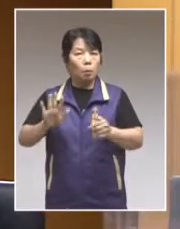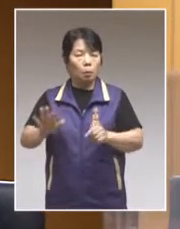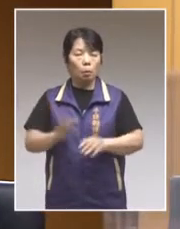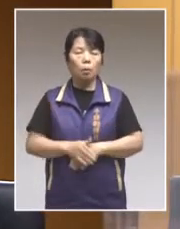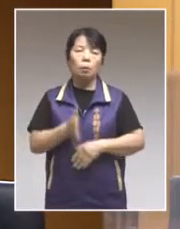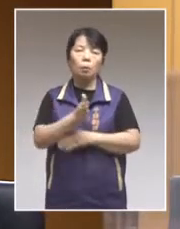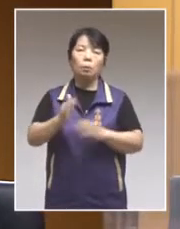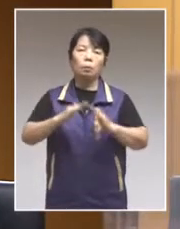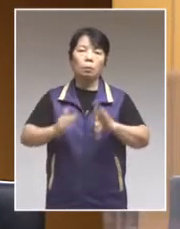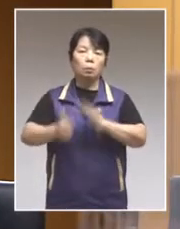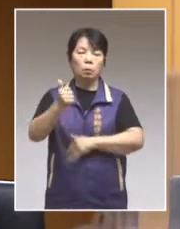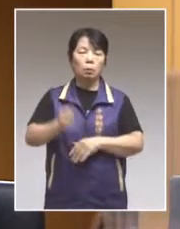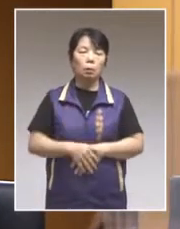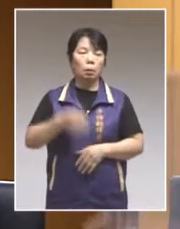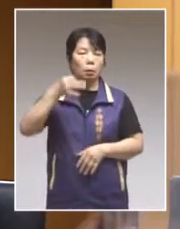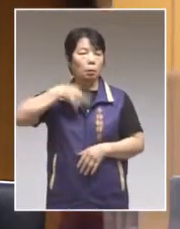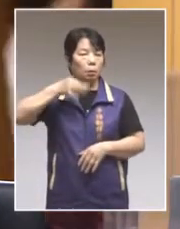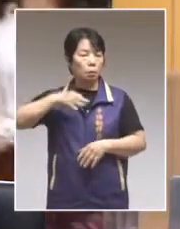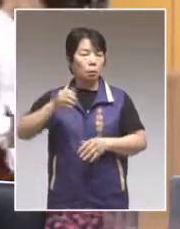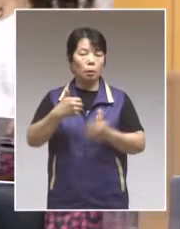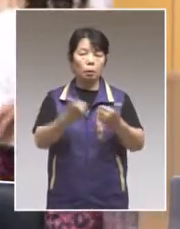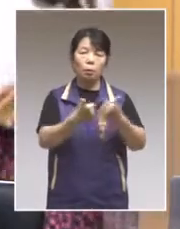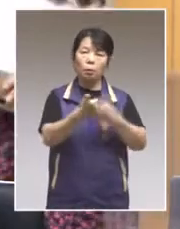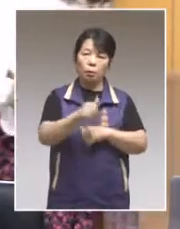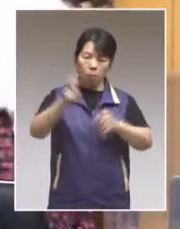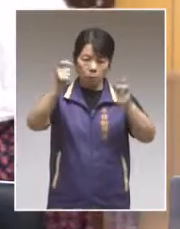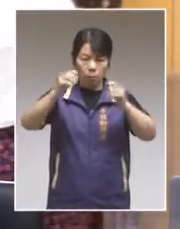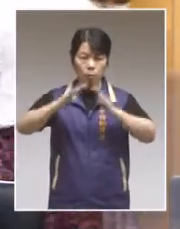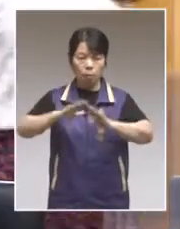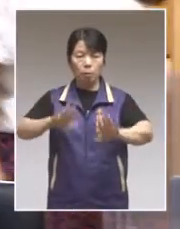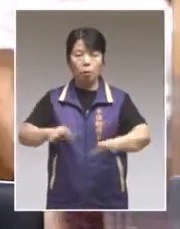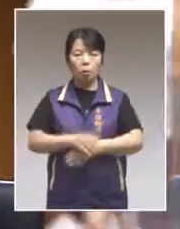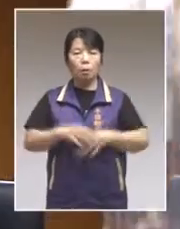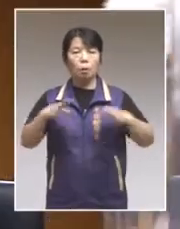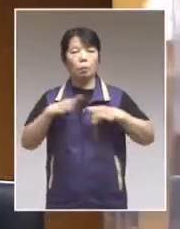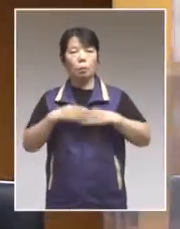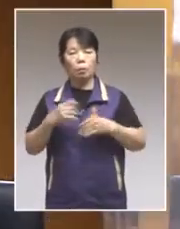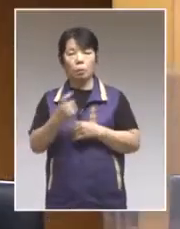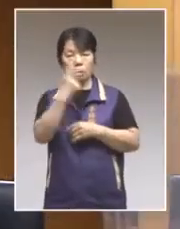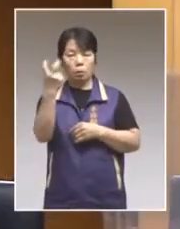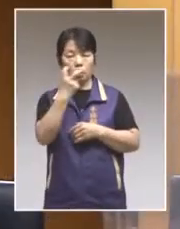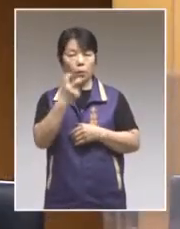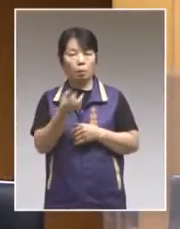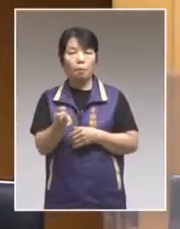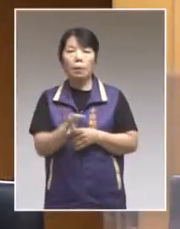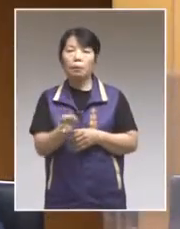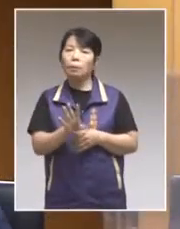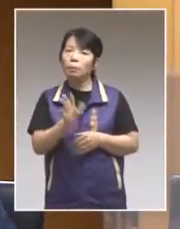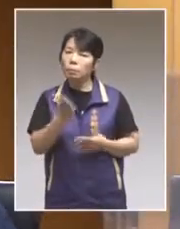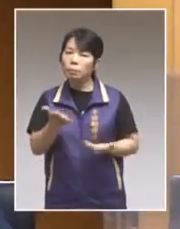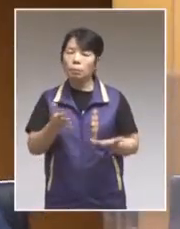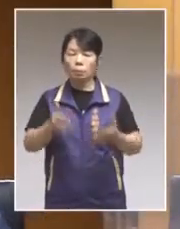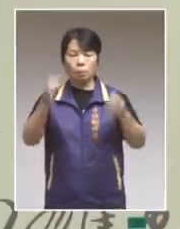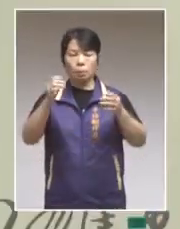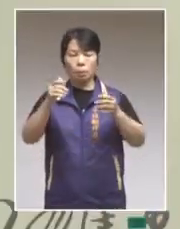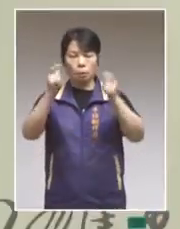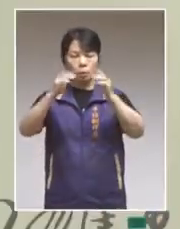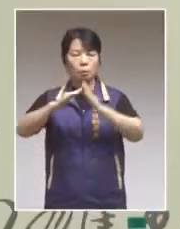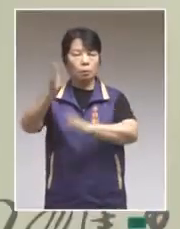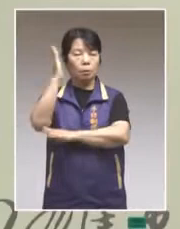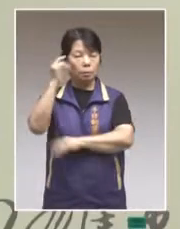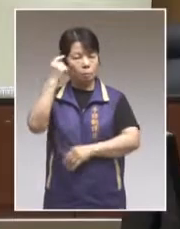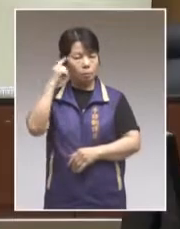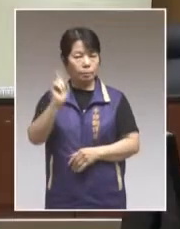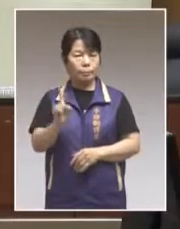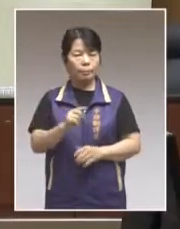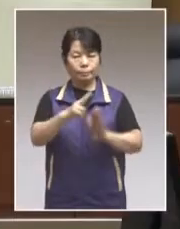哈，就是彰化县有议员说什么高雄市的官员快筛免费，市府的回应是， 我请潘局长